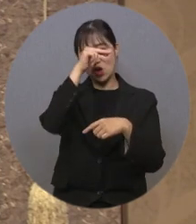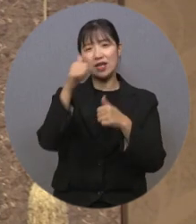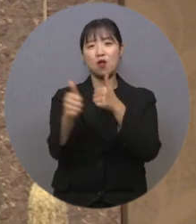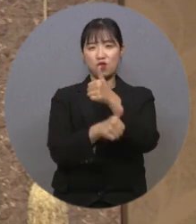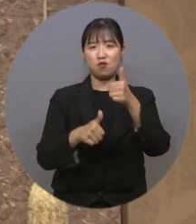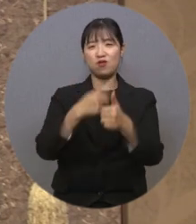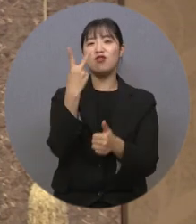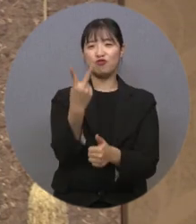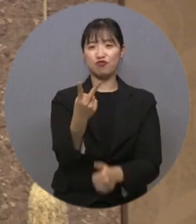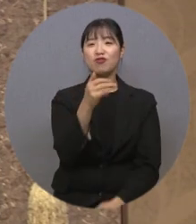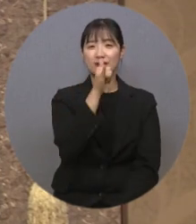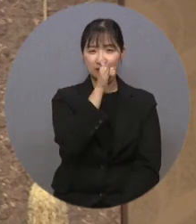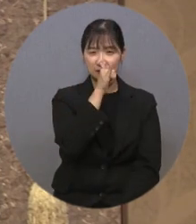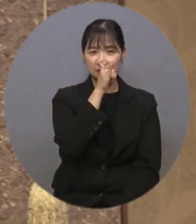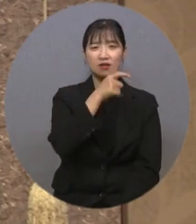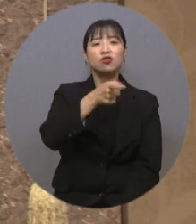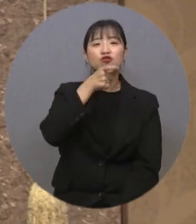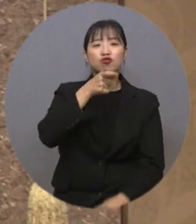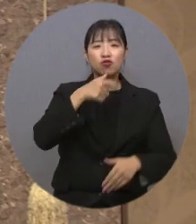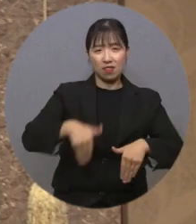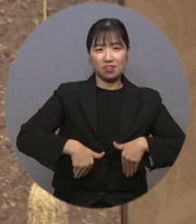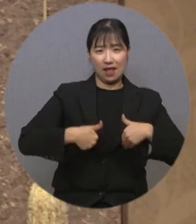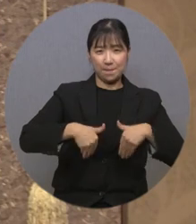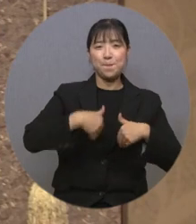개가 있어요. 네. 수원의 남쪽에는